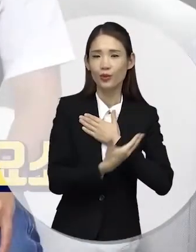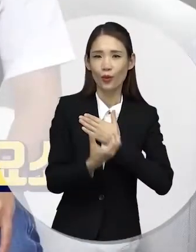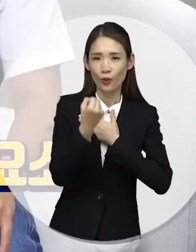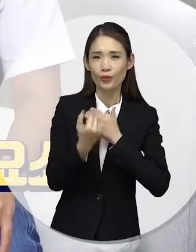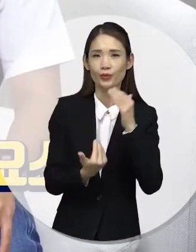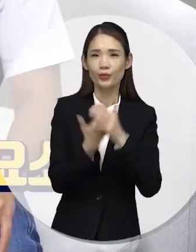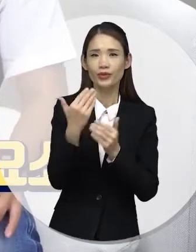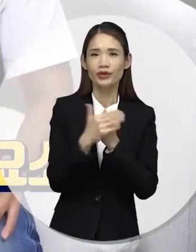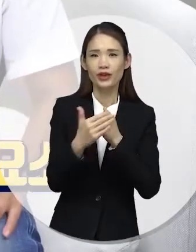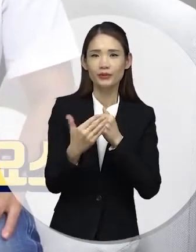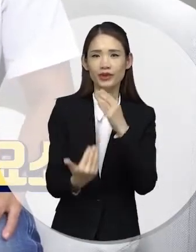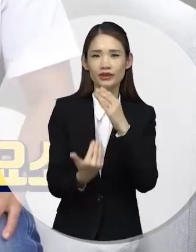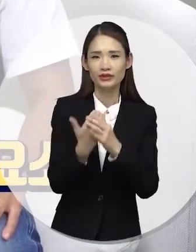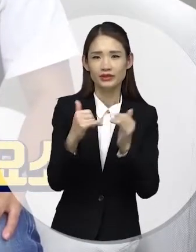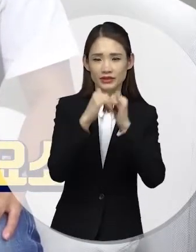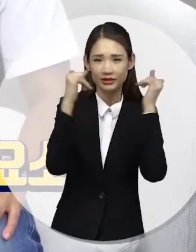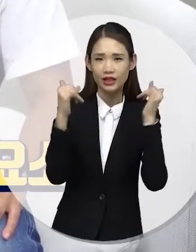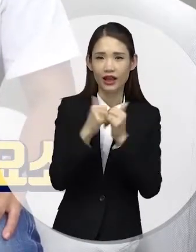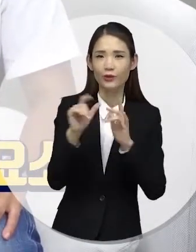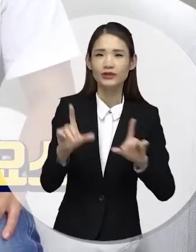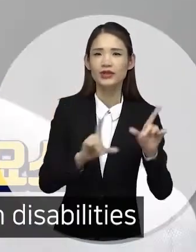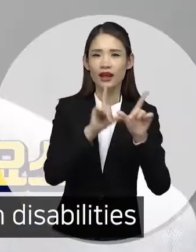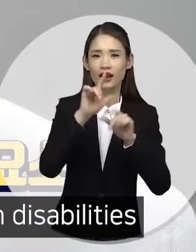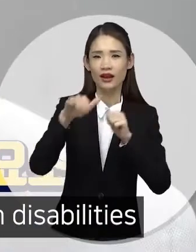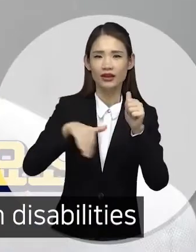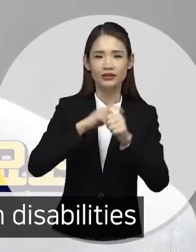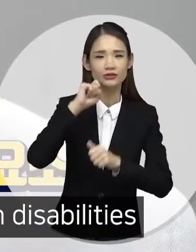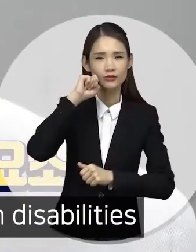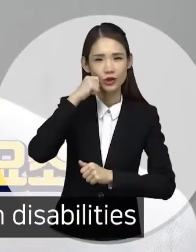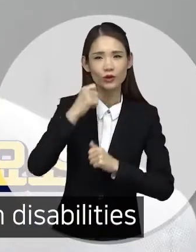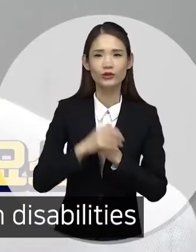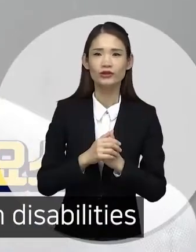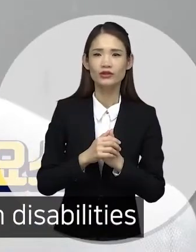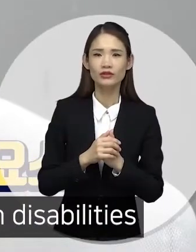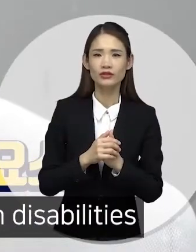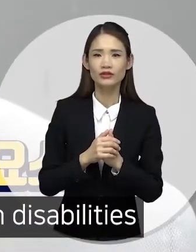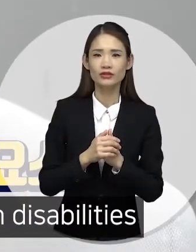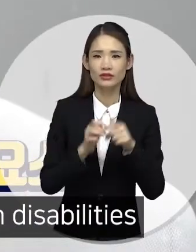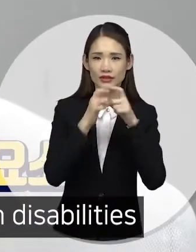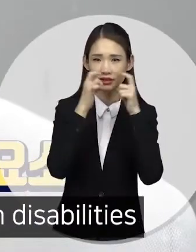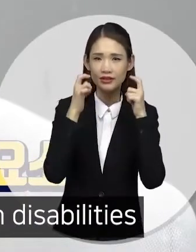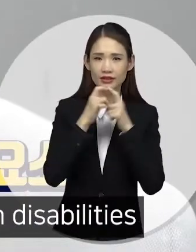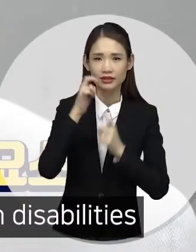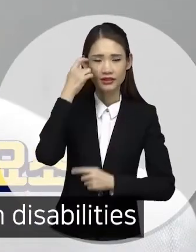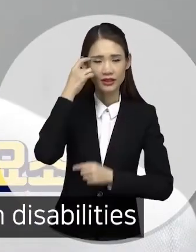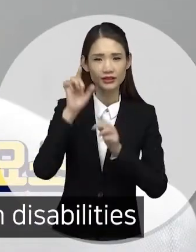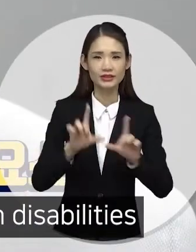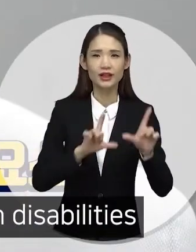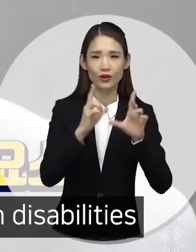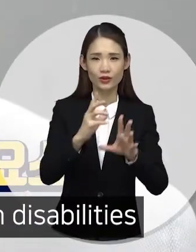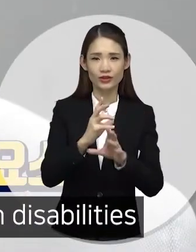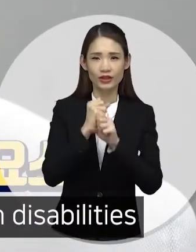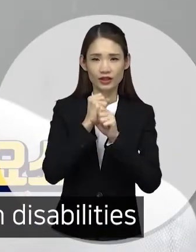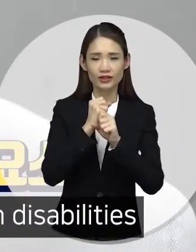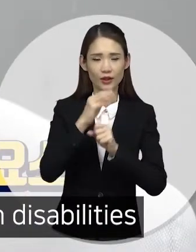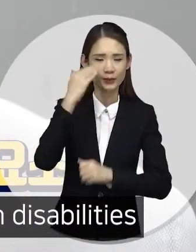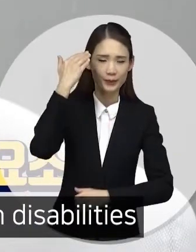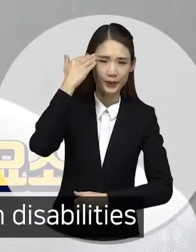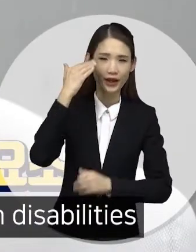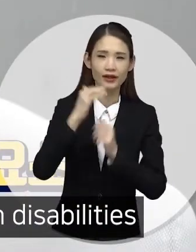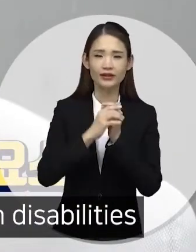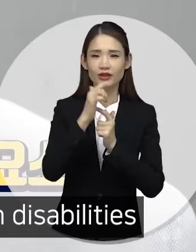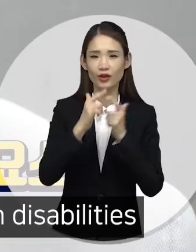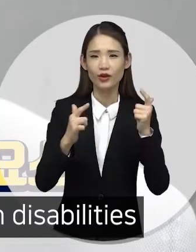때문에 일어나는 사회생활에서의 어려움 아니면은 개인적인 삶의 통합성을